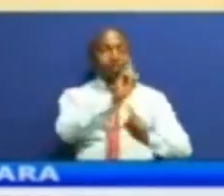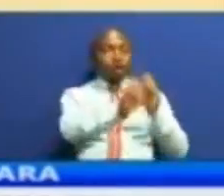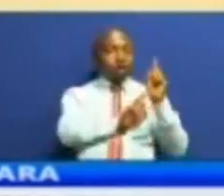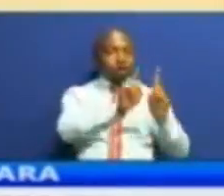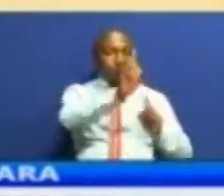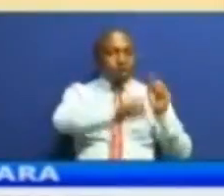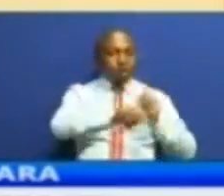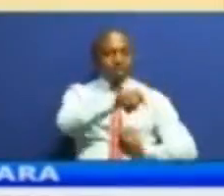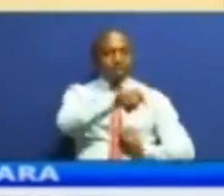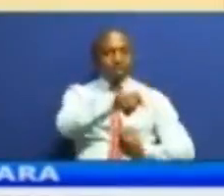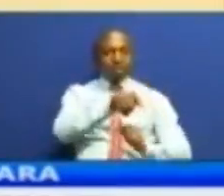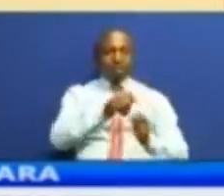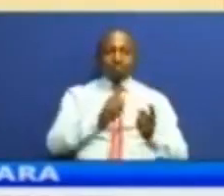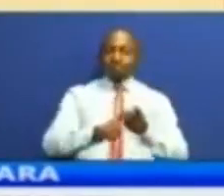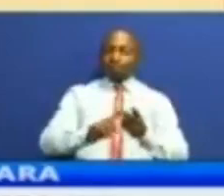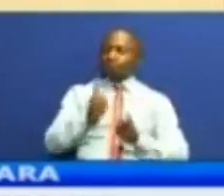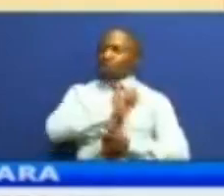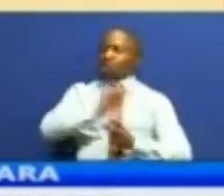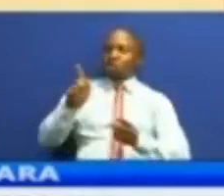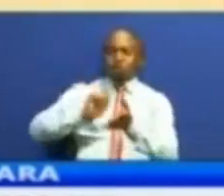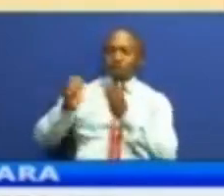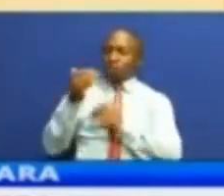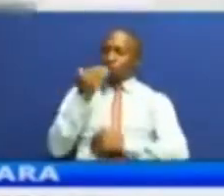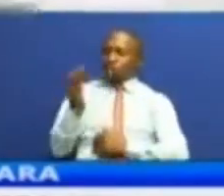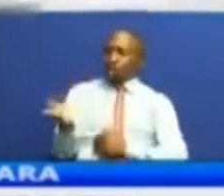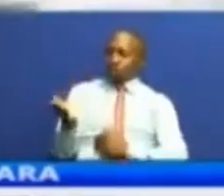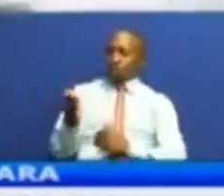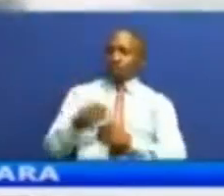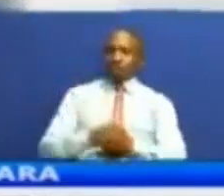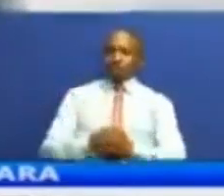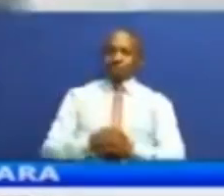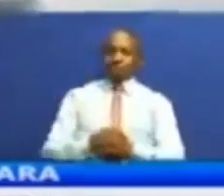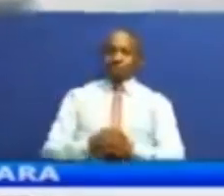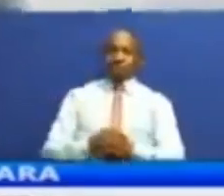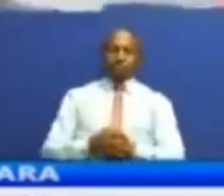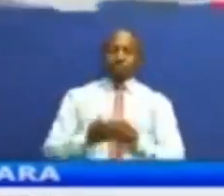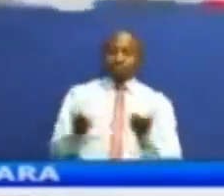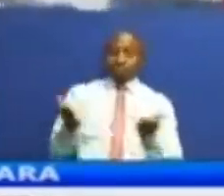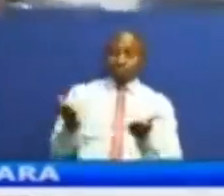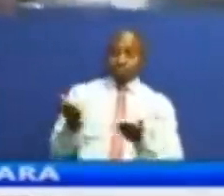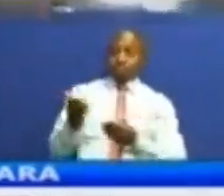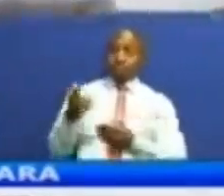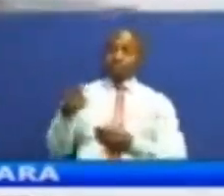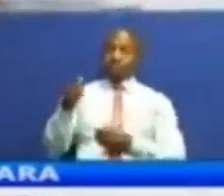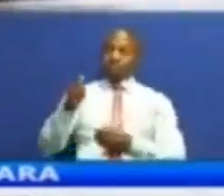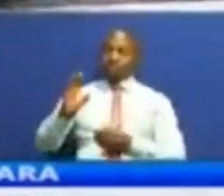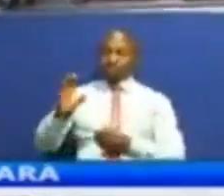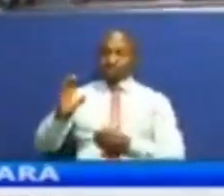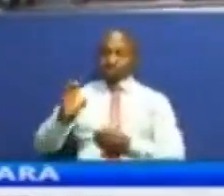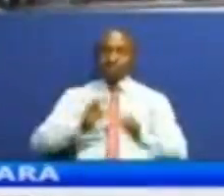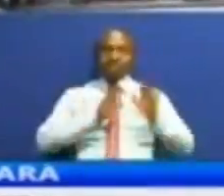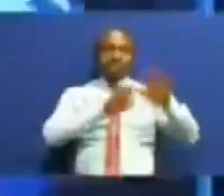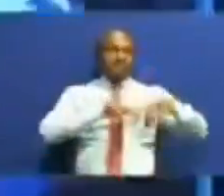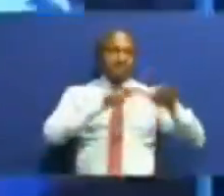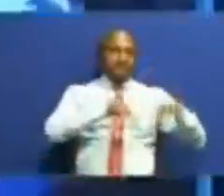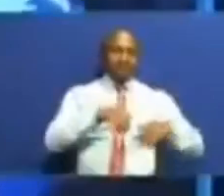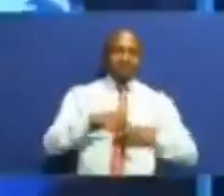sio uandishi wa habari huo. Joakim Kapembe, TBC Manyara.